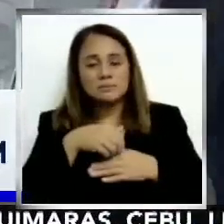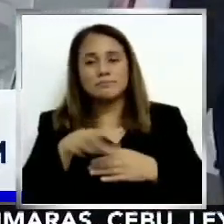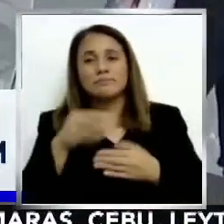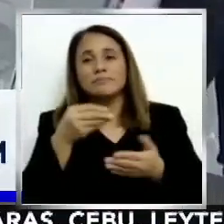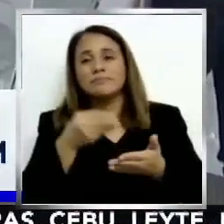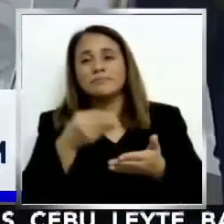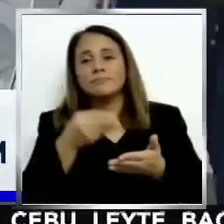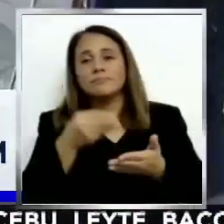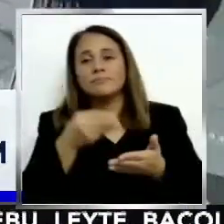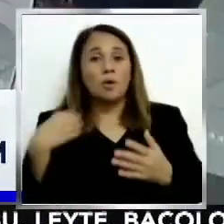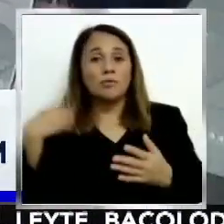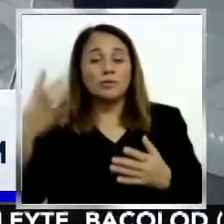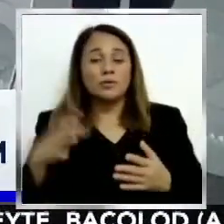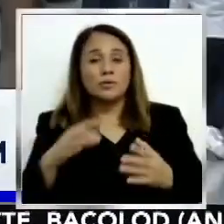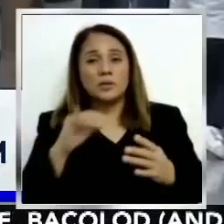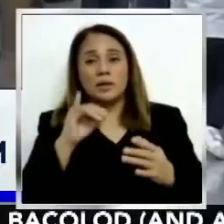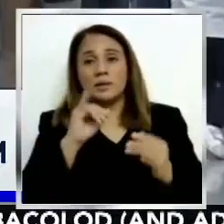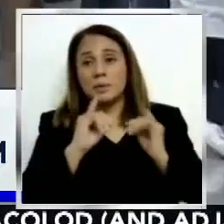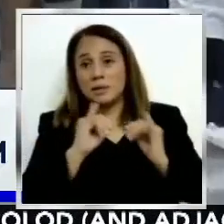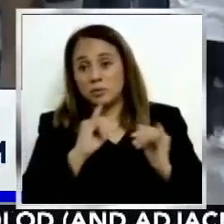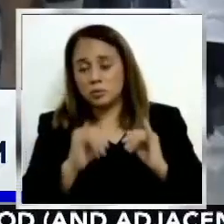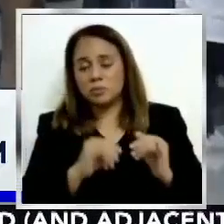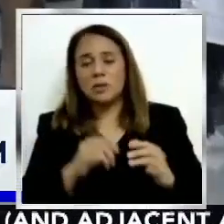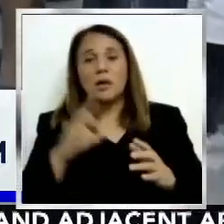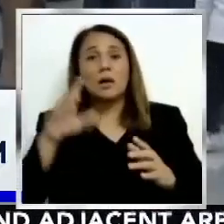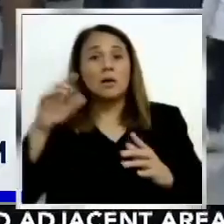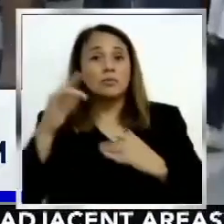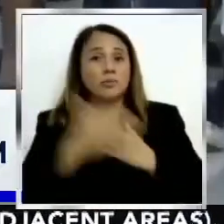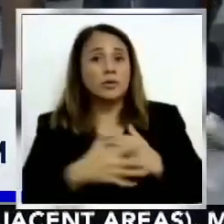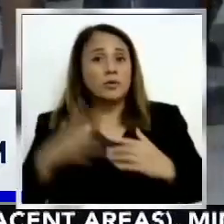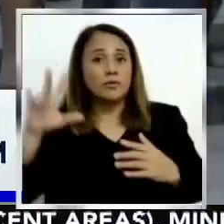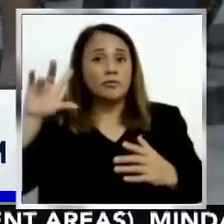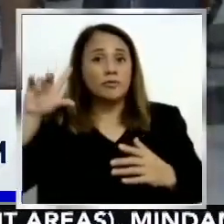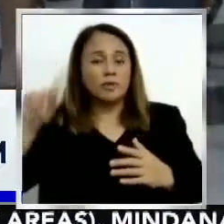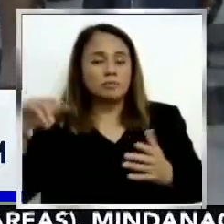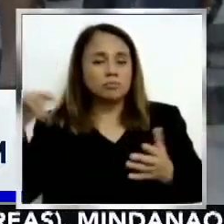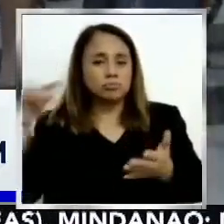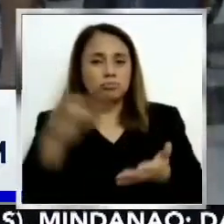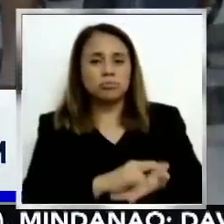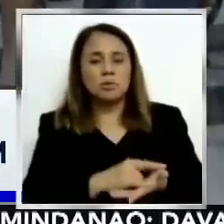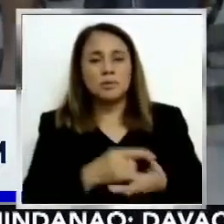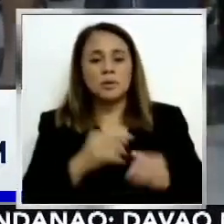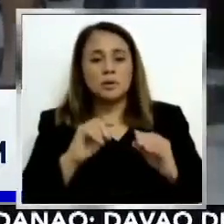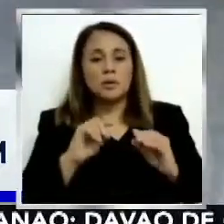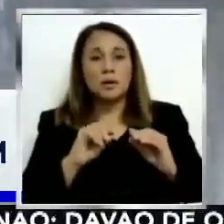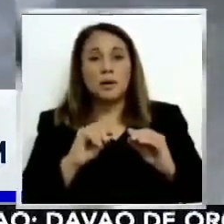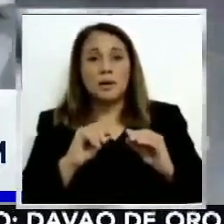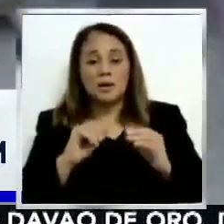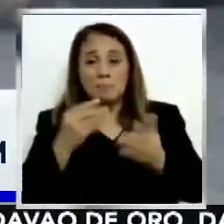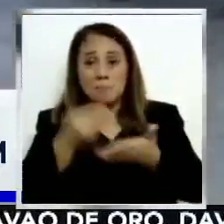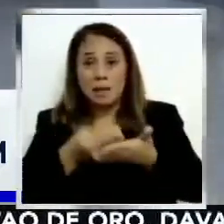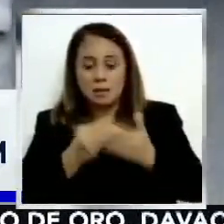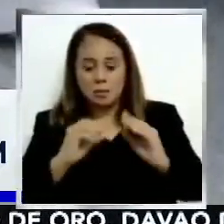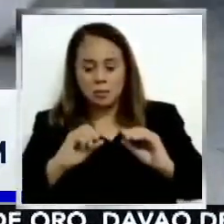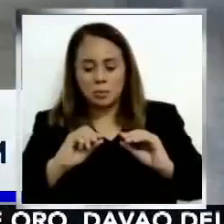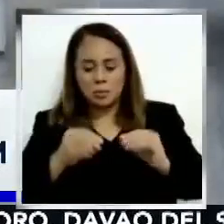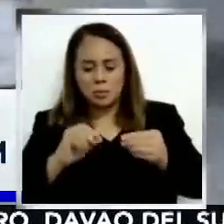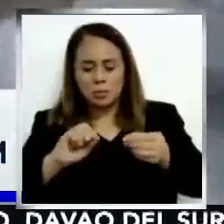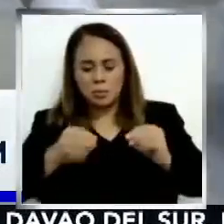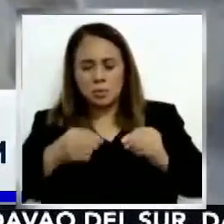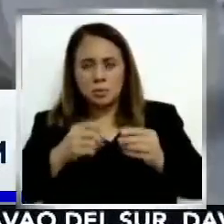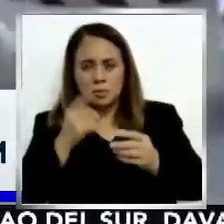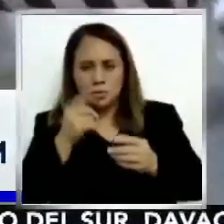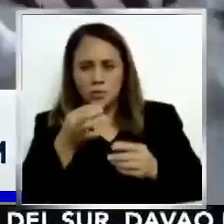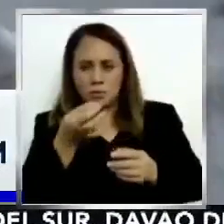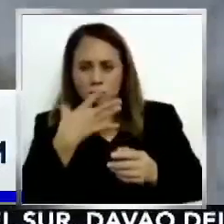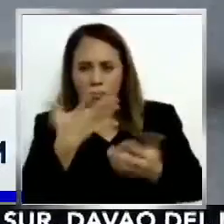na makapasok sa bansa ang mga banyaga sa pamamagitan ng perang nakabilot na parabang pastillas. Dahil dito, tinigil na rin